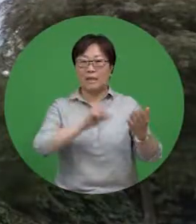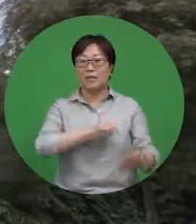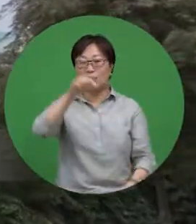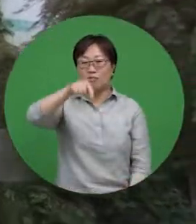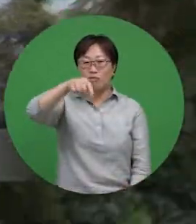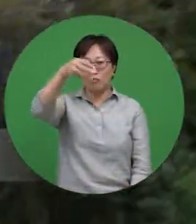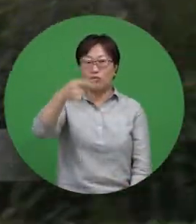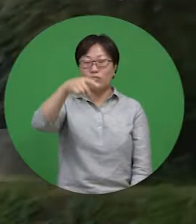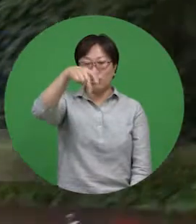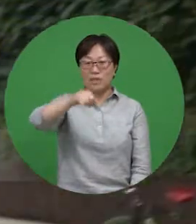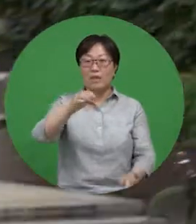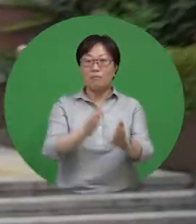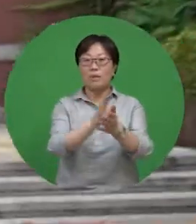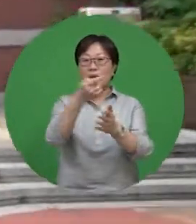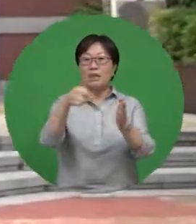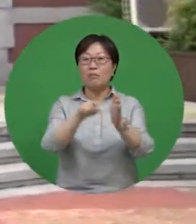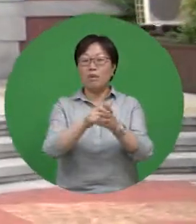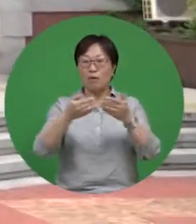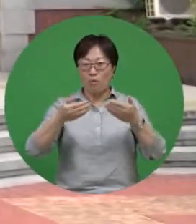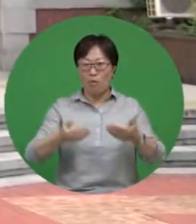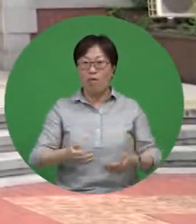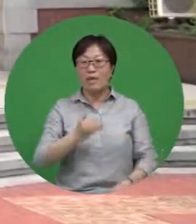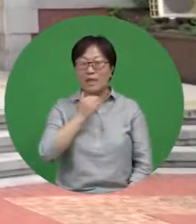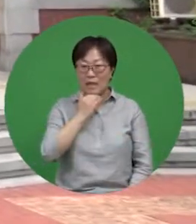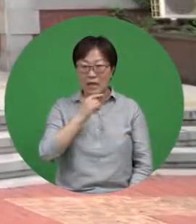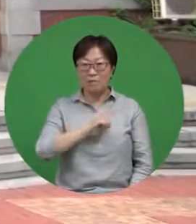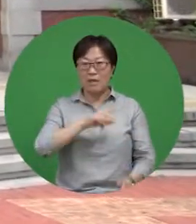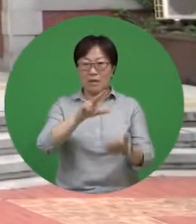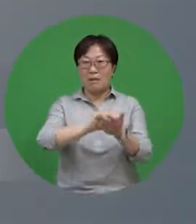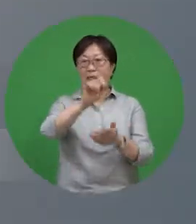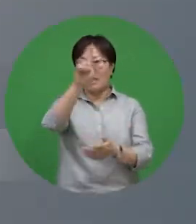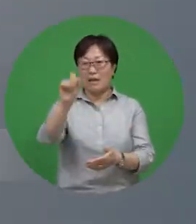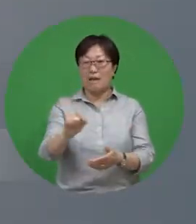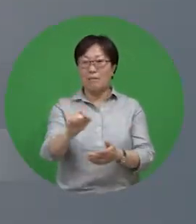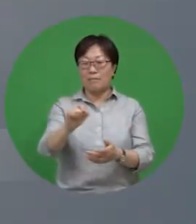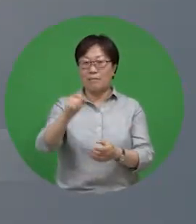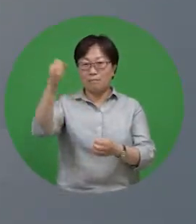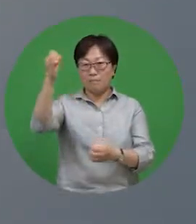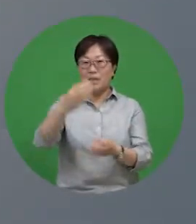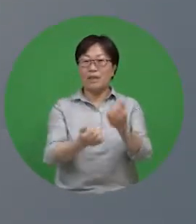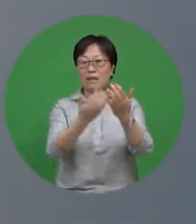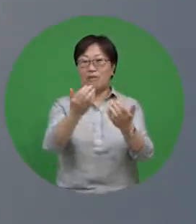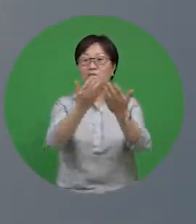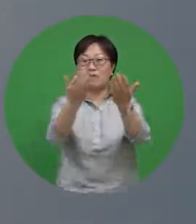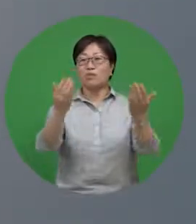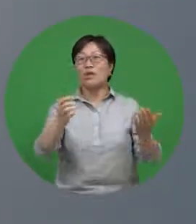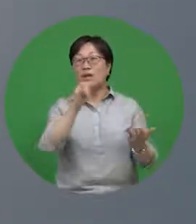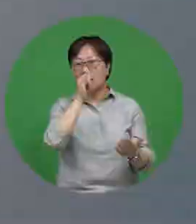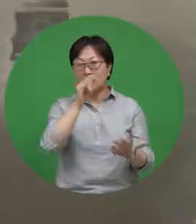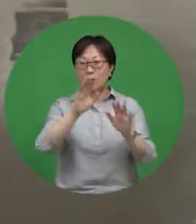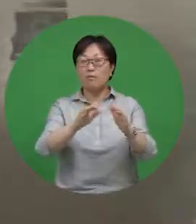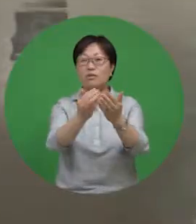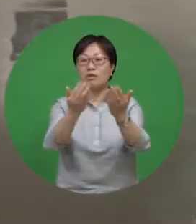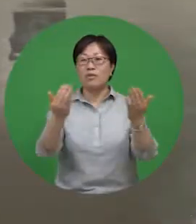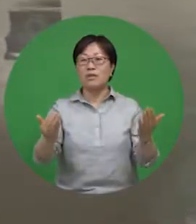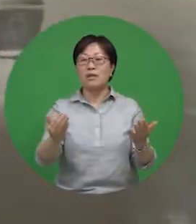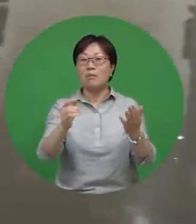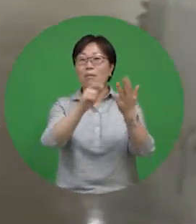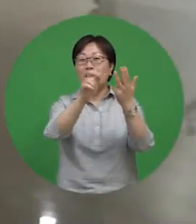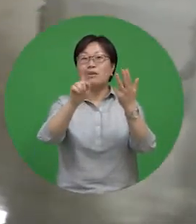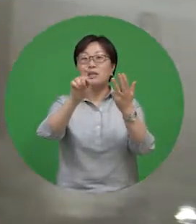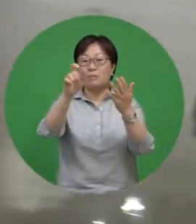갤러리 구루지에서 빛나기 위한 고요한 기다림이라는 달빛 향연 전시가 열렸습니다. 이번